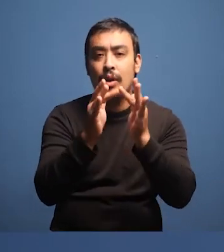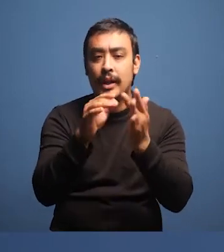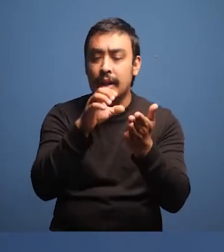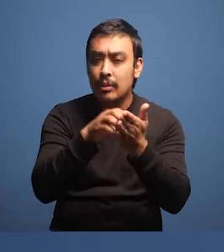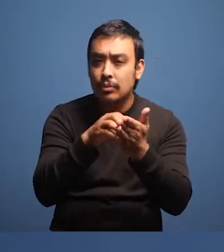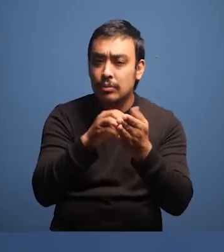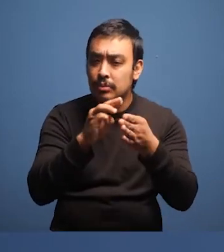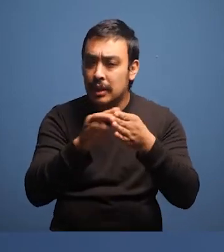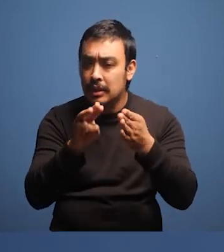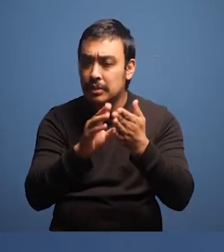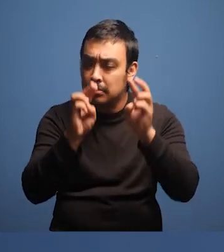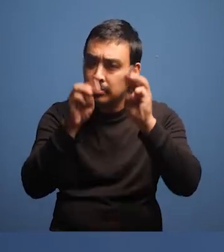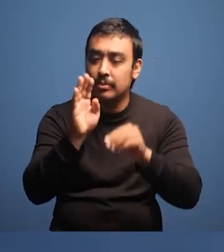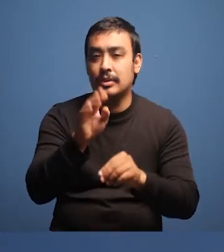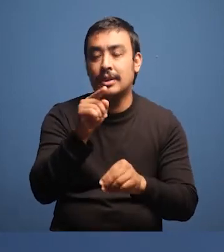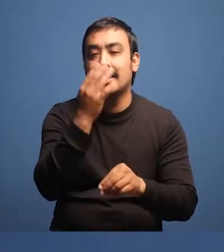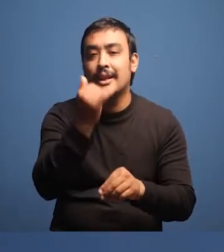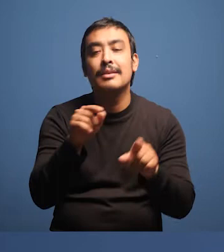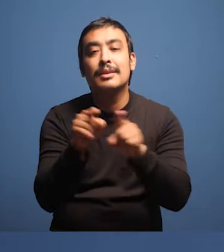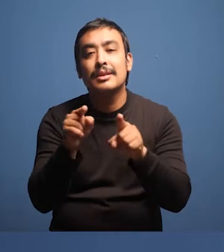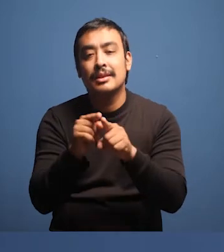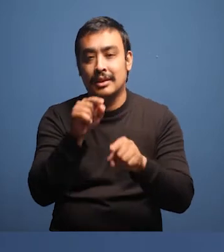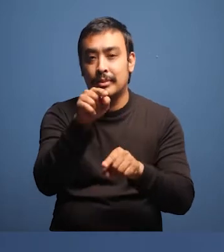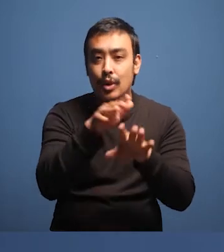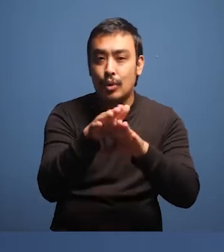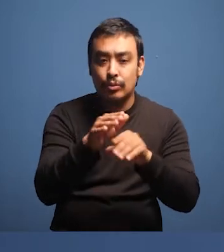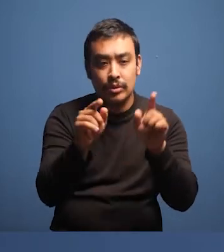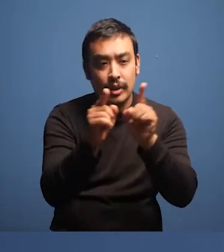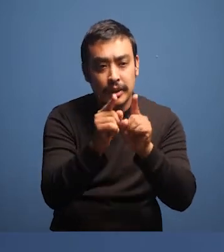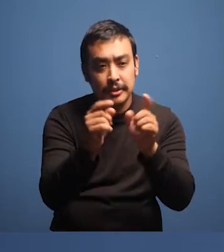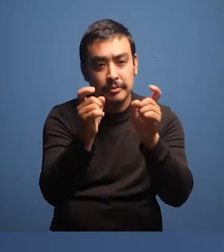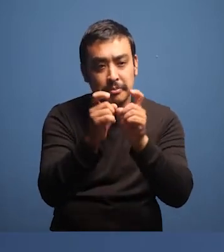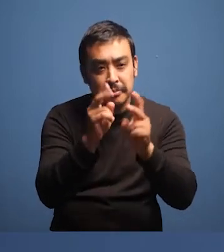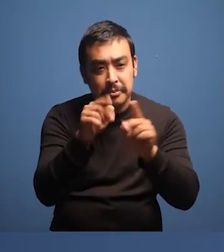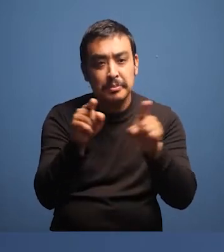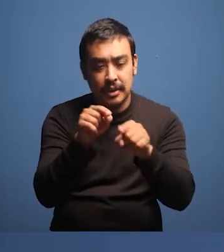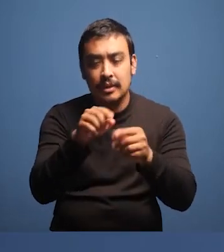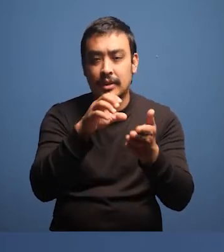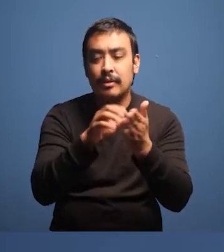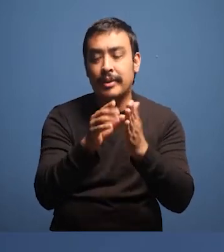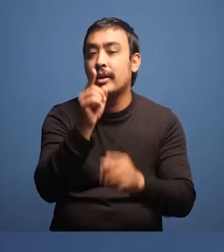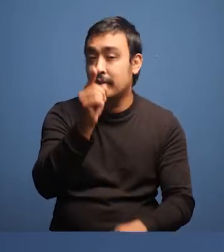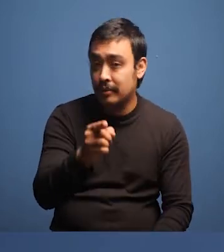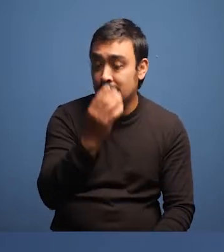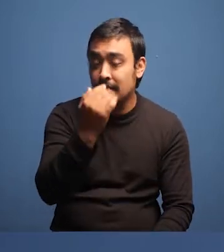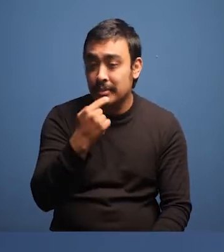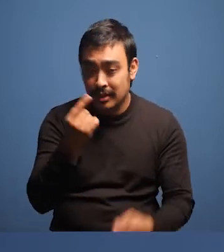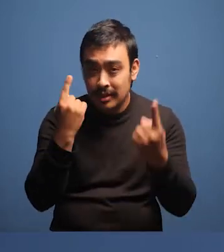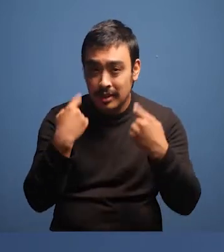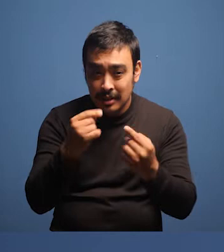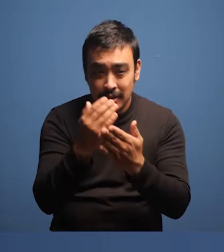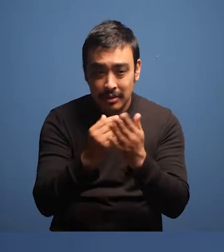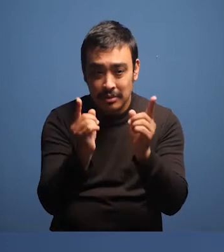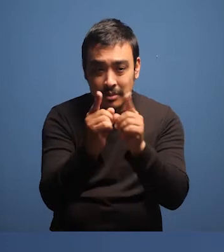चाहिँ एकदम धेरै इम्पोर्टेन्ट छ, र यसकै कारणले गर्दाखेरि आज हजुरहरूको सामु आएर बोल्न सक्नु पनि सायद त्यही प्लेटफर्मकै कारणले हो। किनभने फिजिकल्ली सायद टाइम दिन